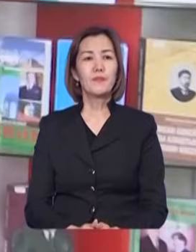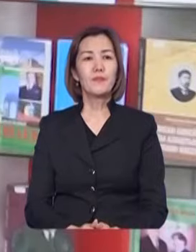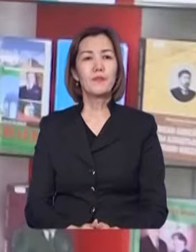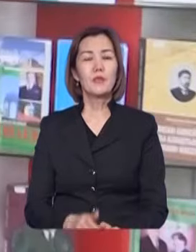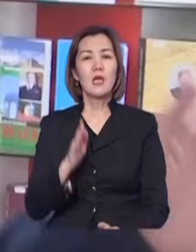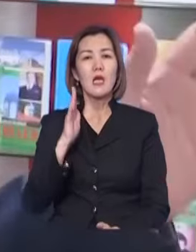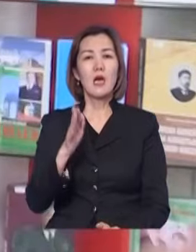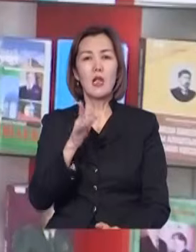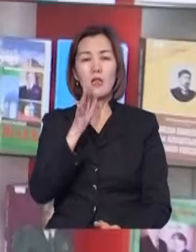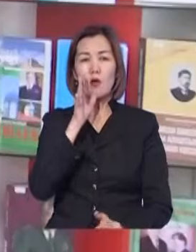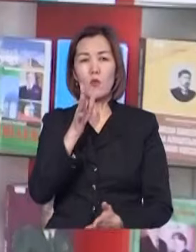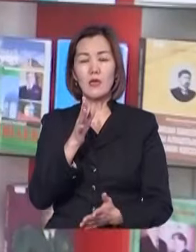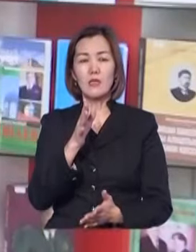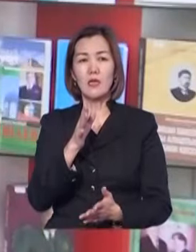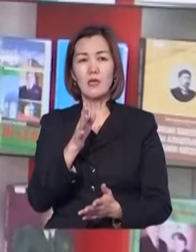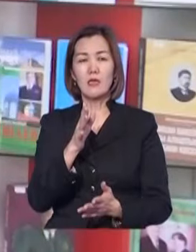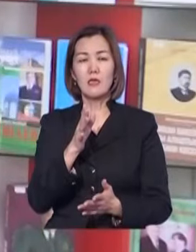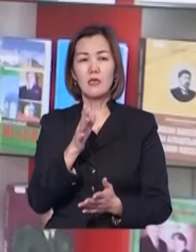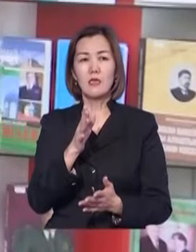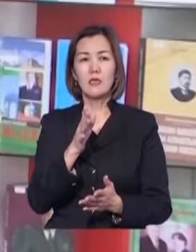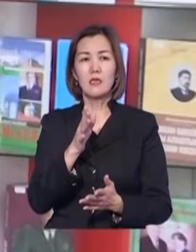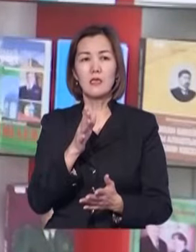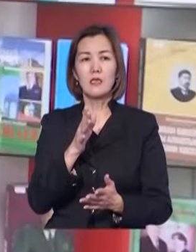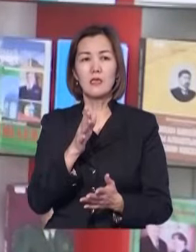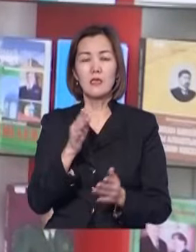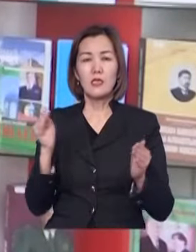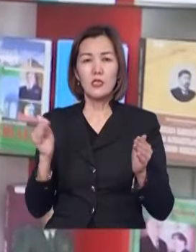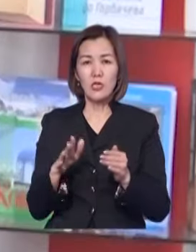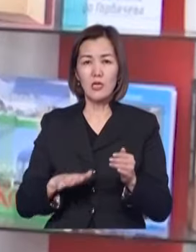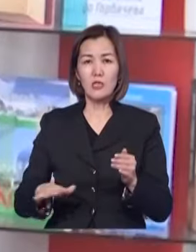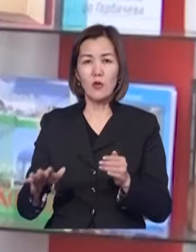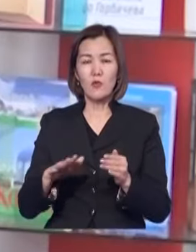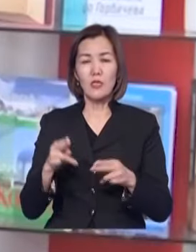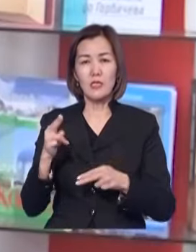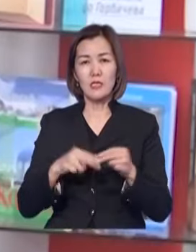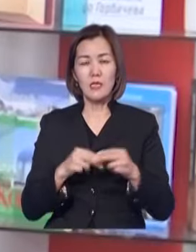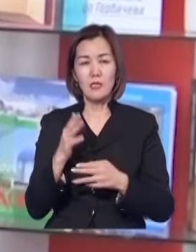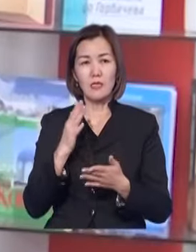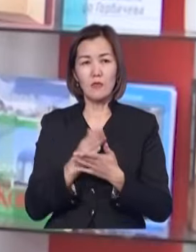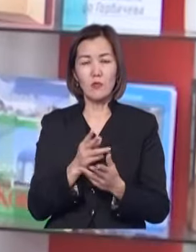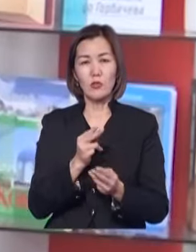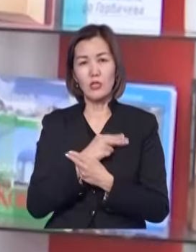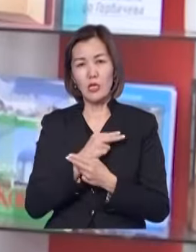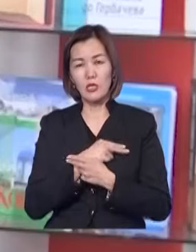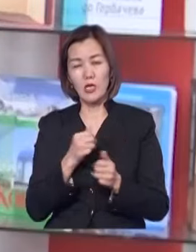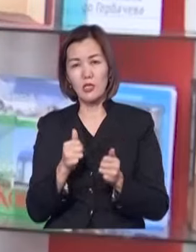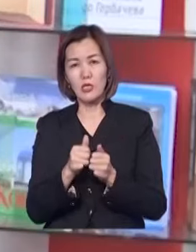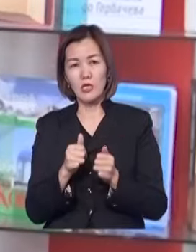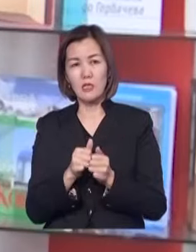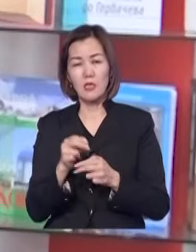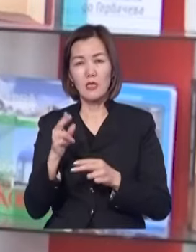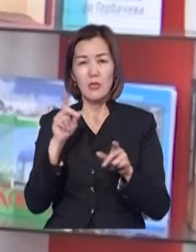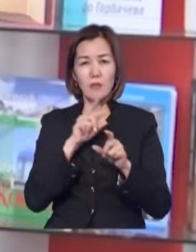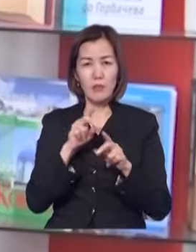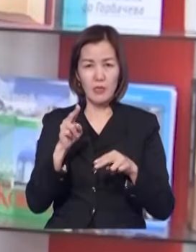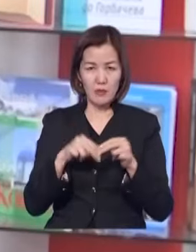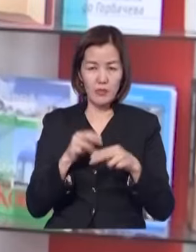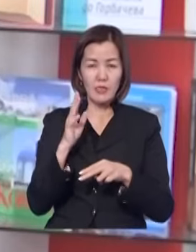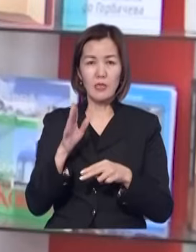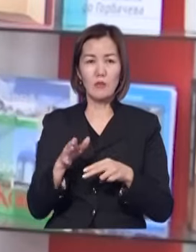Алдағы уақытта мен самаларды кер жаңағы шағын аудандар түседі, сөртінші саяжайға жақын, сол жерден мектеп салынатын болады,